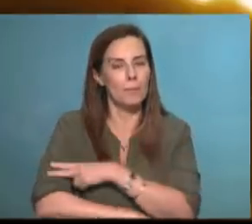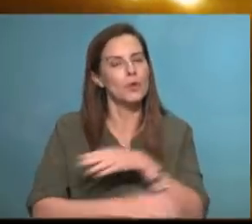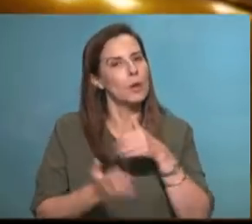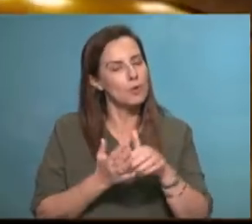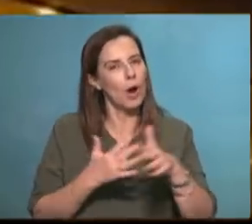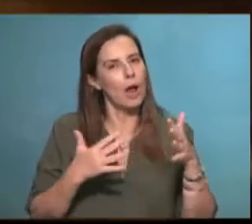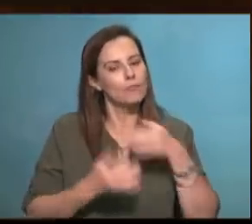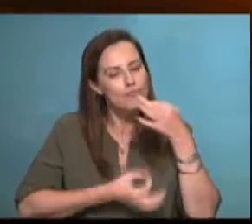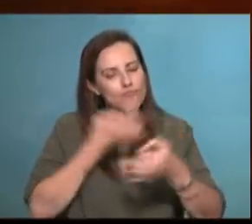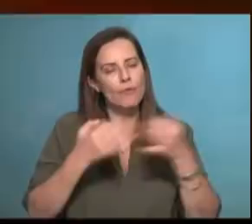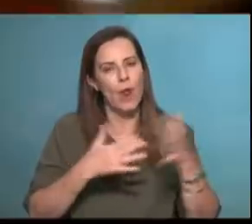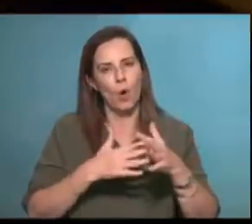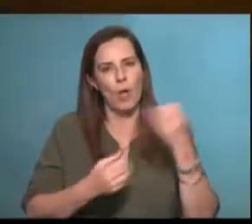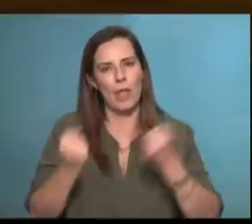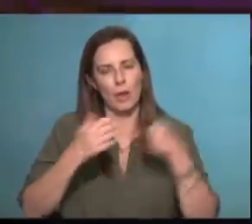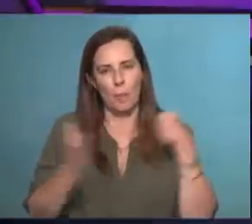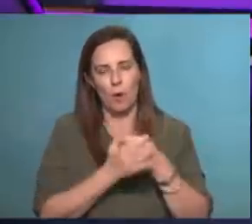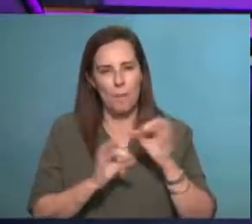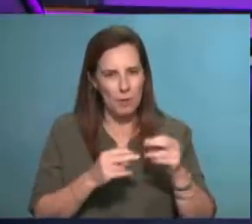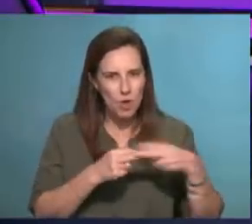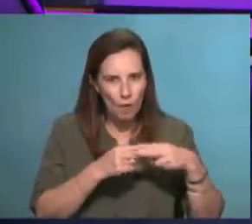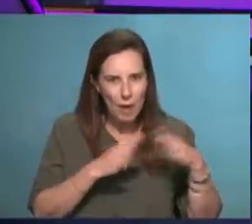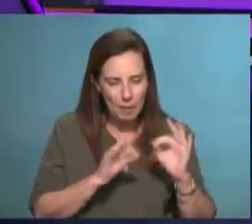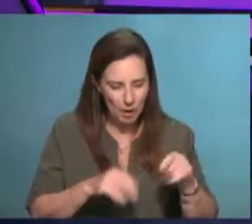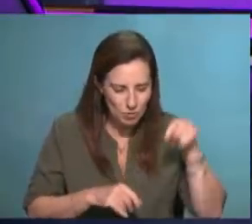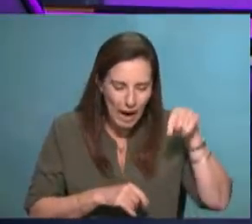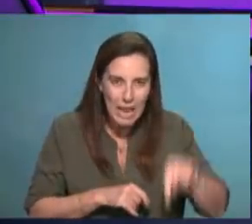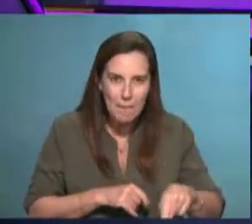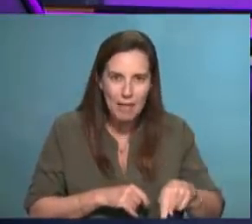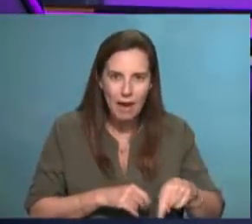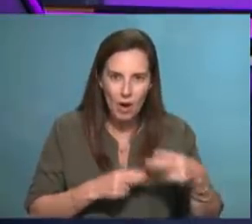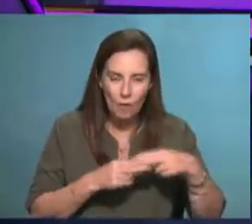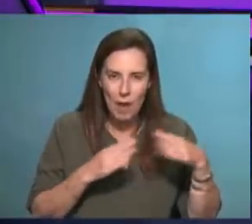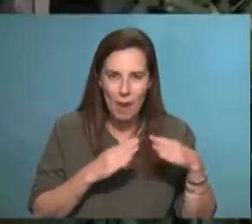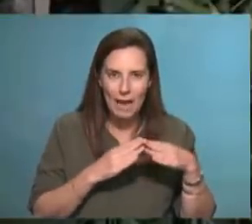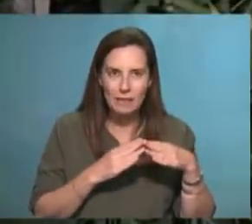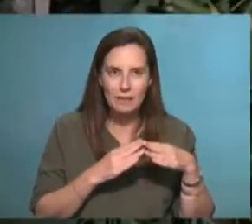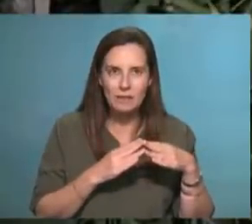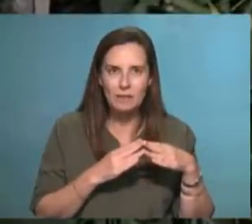לחקור ולתשאל את הנהג. אז זה היה ממש ליד הבית, כלומר ירד לכביש ליד הבית?